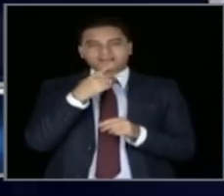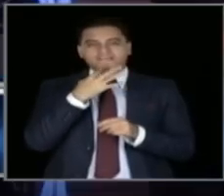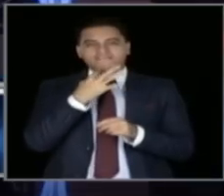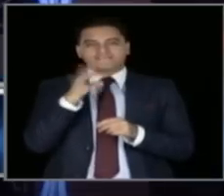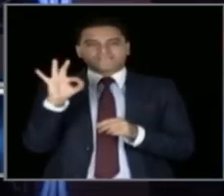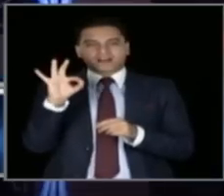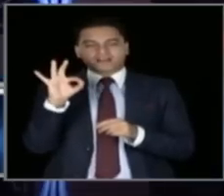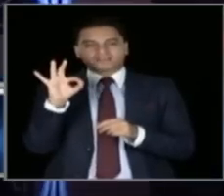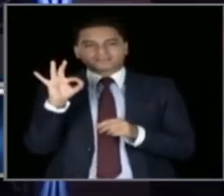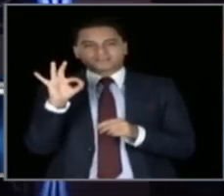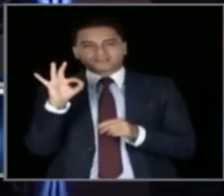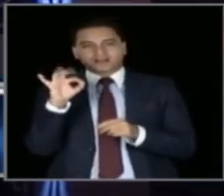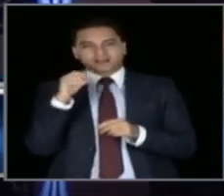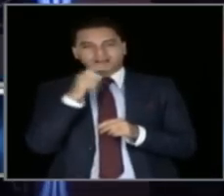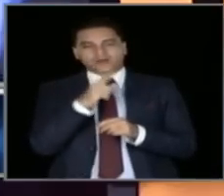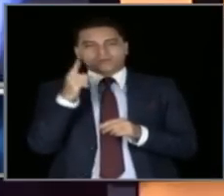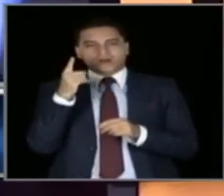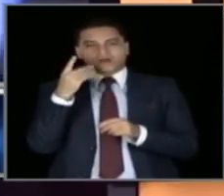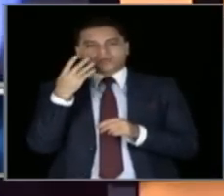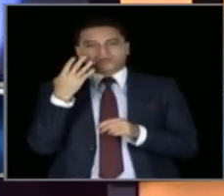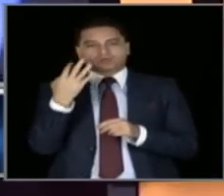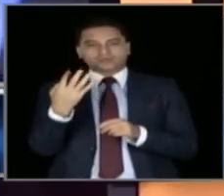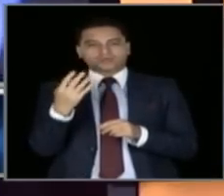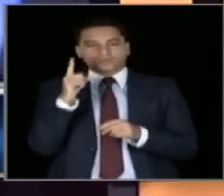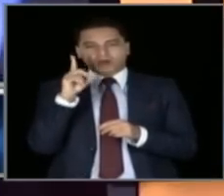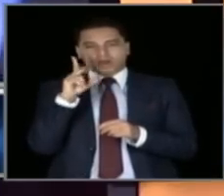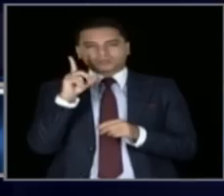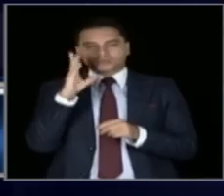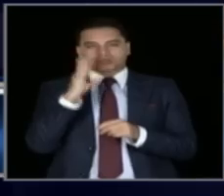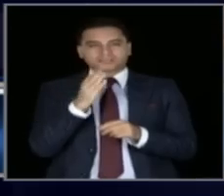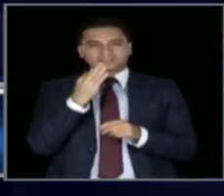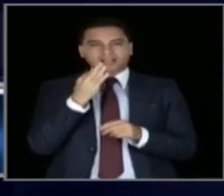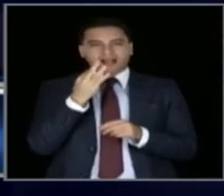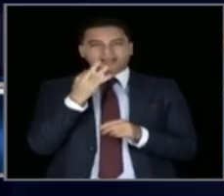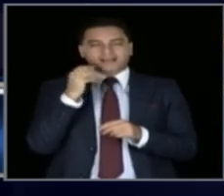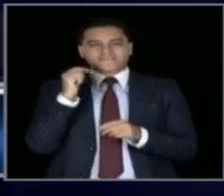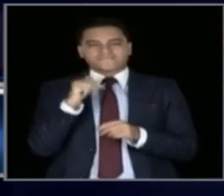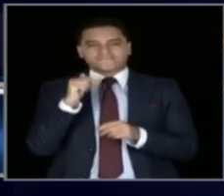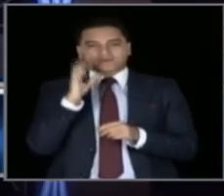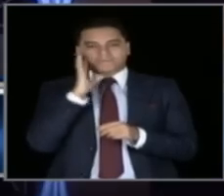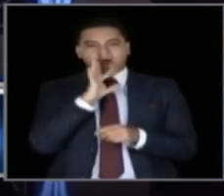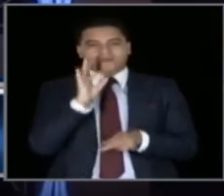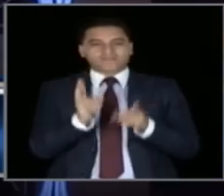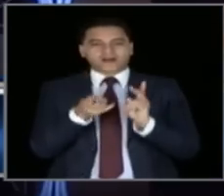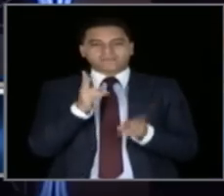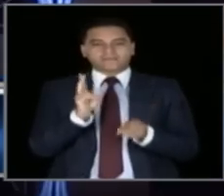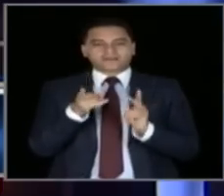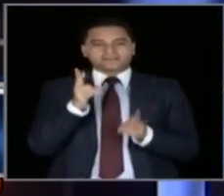عام. مؤمن مصطفى اجابتك. اليونسكو. اليونسكو يا مؤمن. اجابه صحيحه.